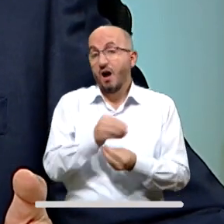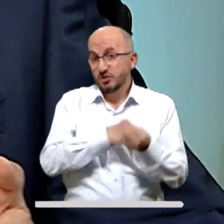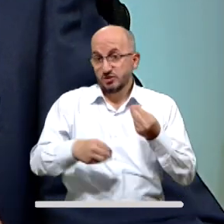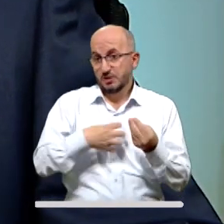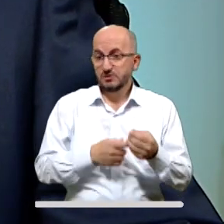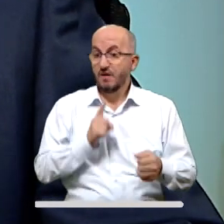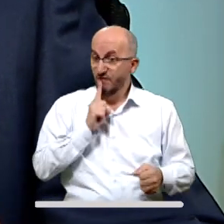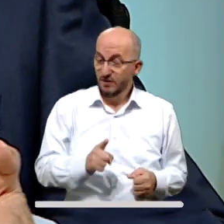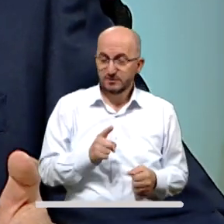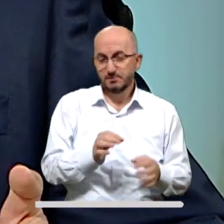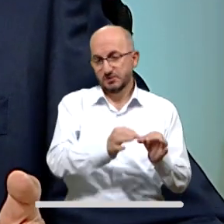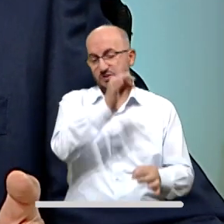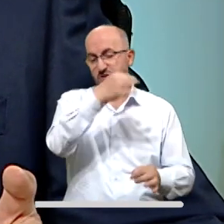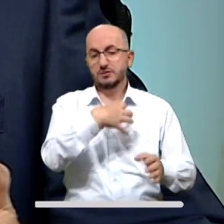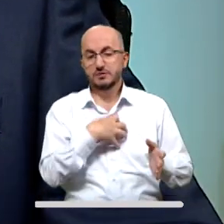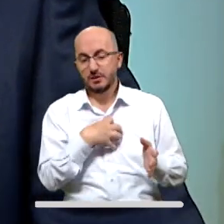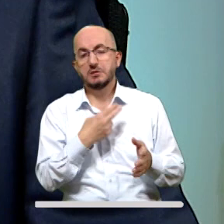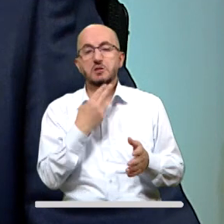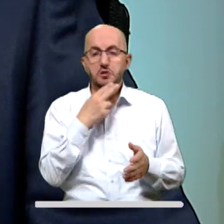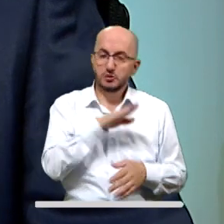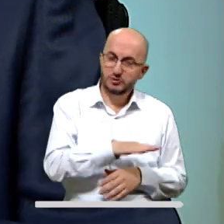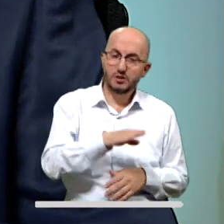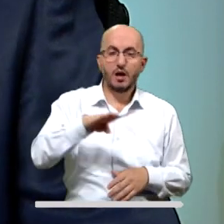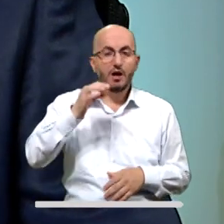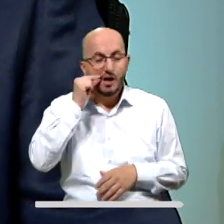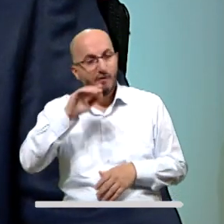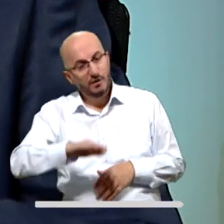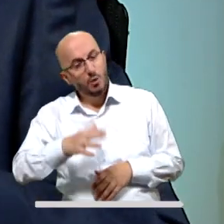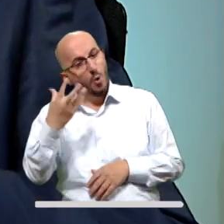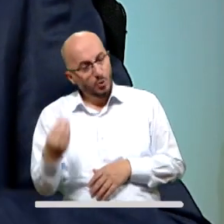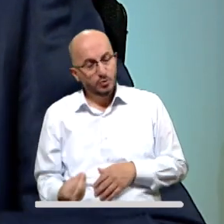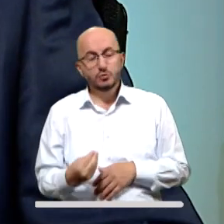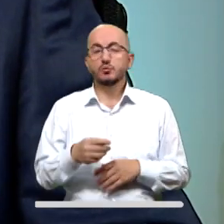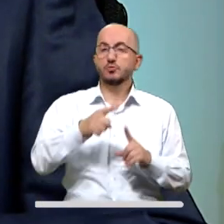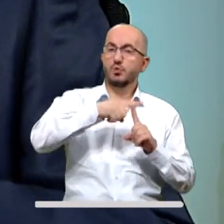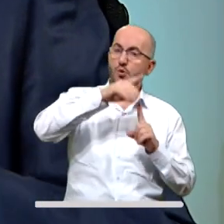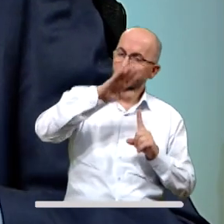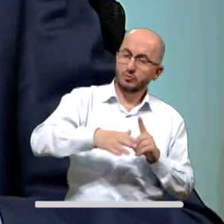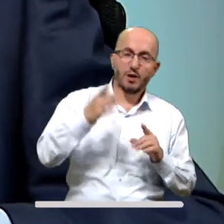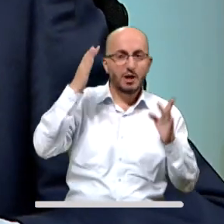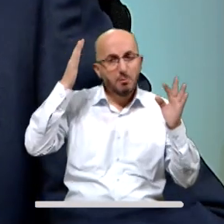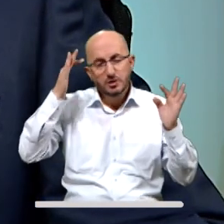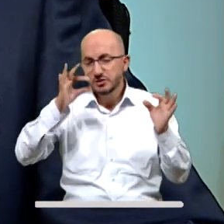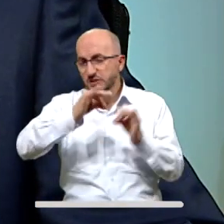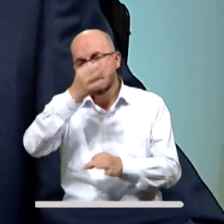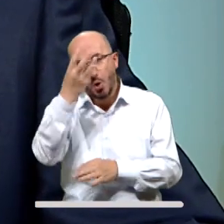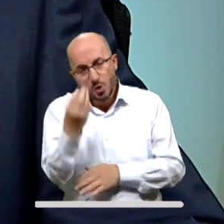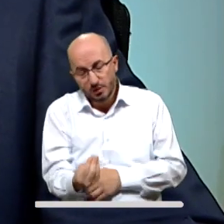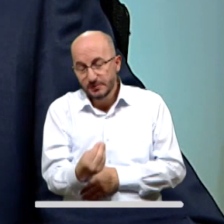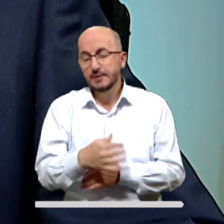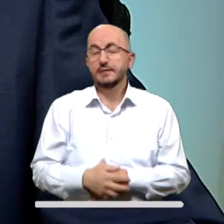farzsa, birisini, kendi kızı, evladı da olabilir, oğlu da olabilir, torunu da, bir başkası da olabilir.